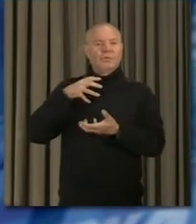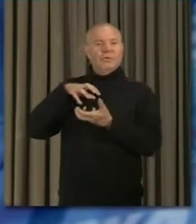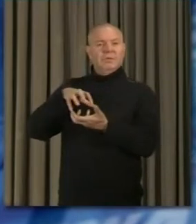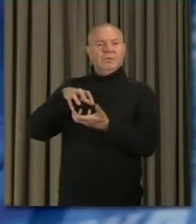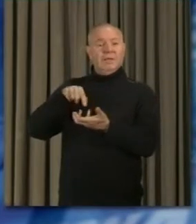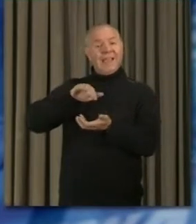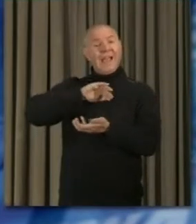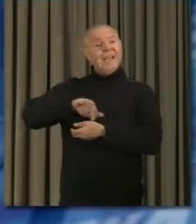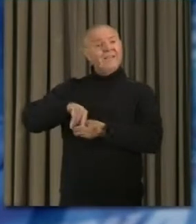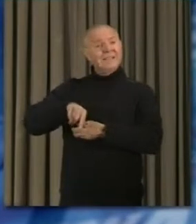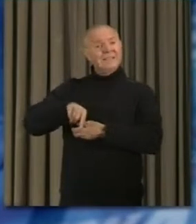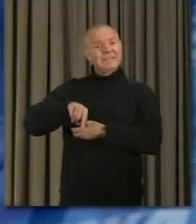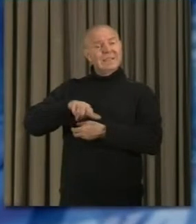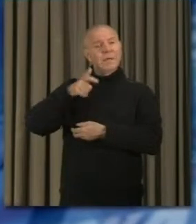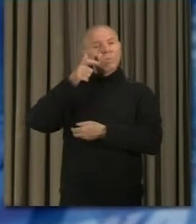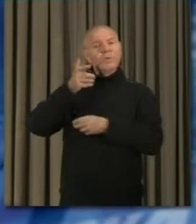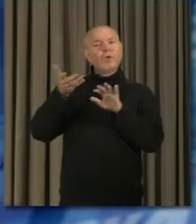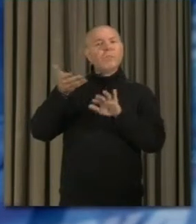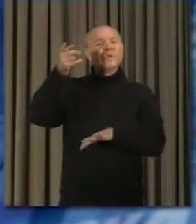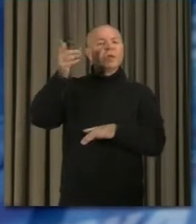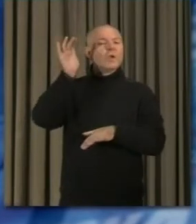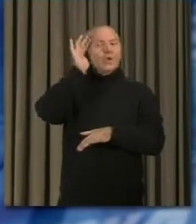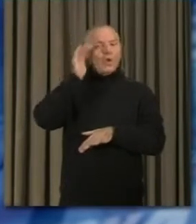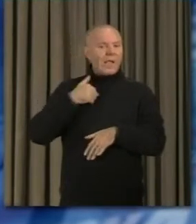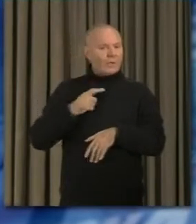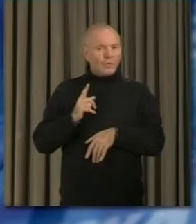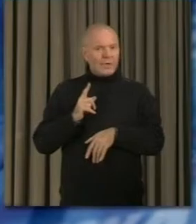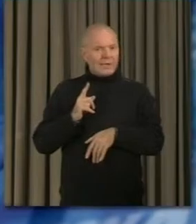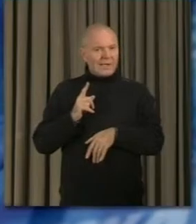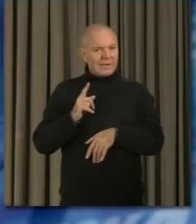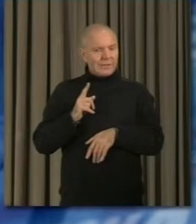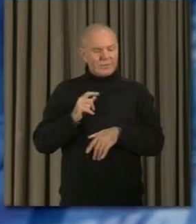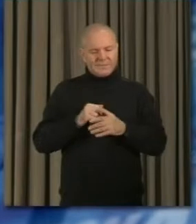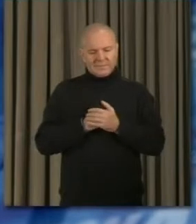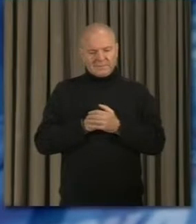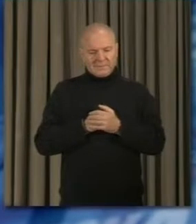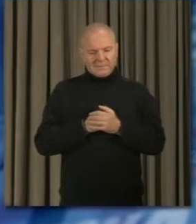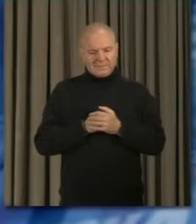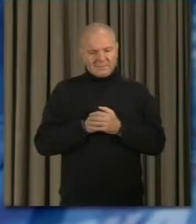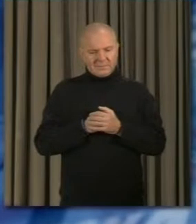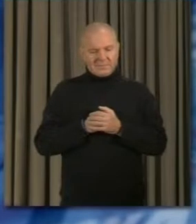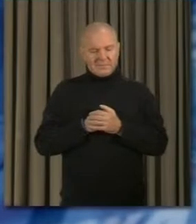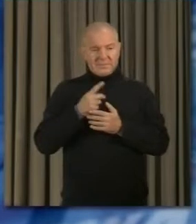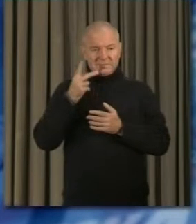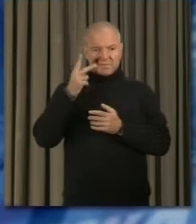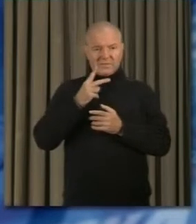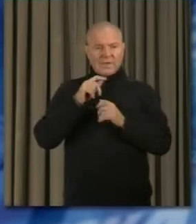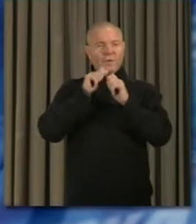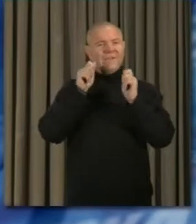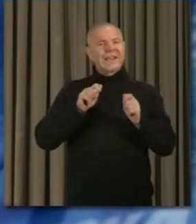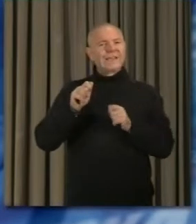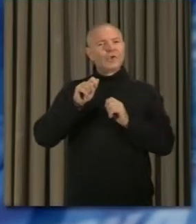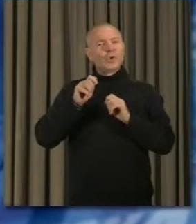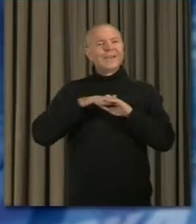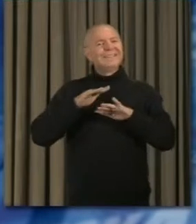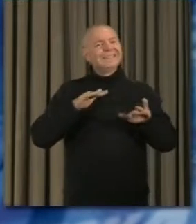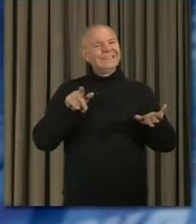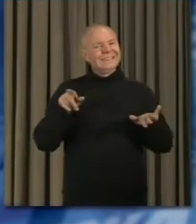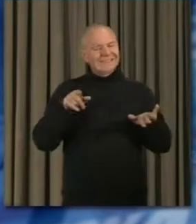soldi in avanzo perché la maggioranza non ha dato ascolto alle priorità indicate dalla Giunta. Il consigliere di federazione della sinistra fa qualche esempio.